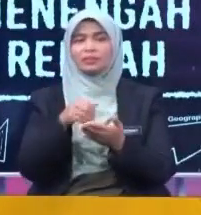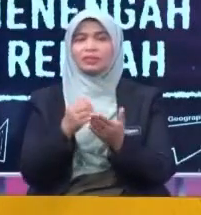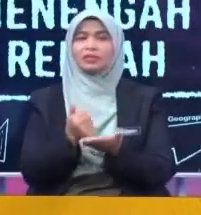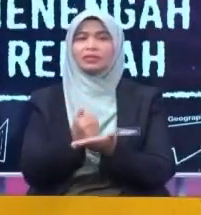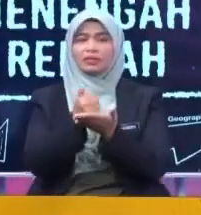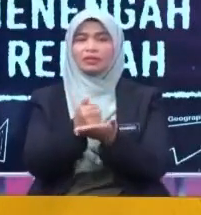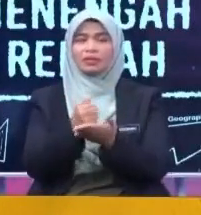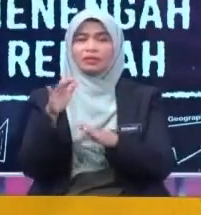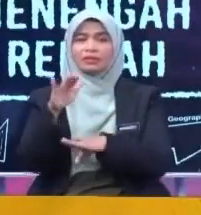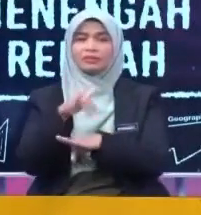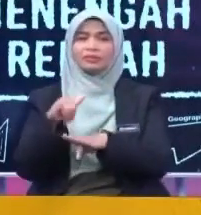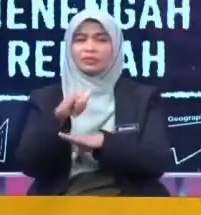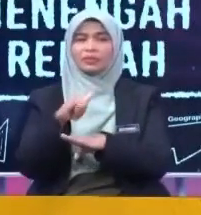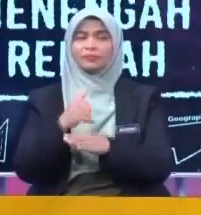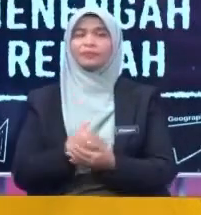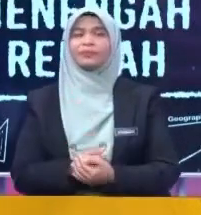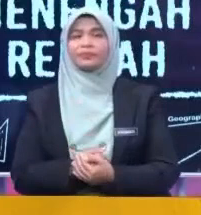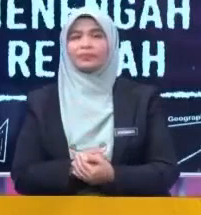Allah syurga. Okey, itu